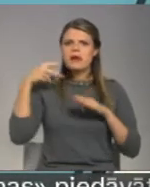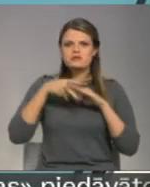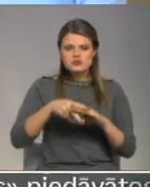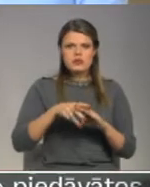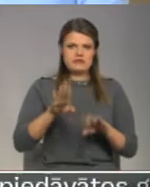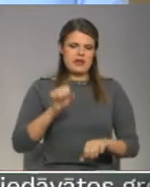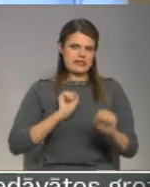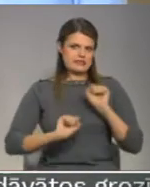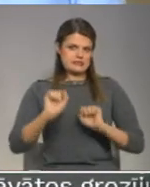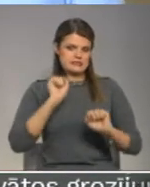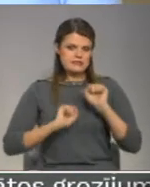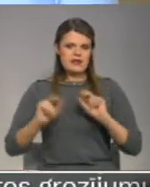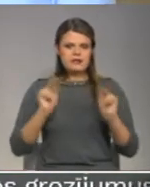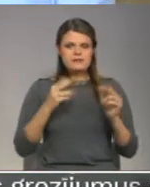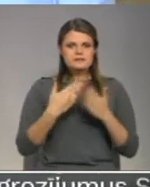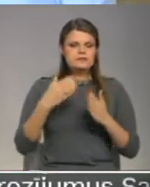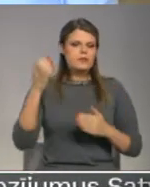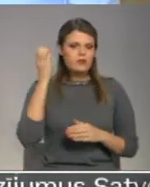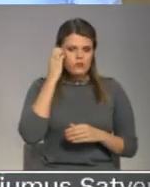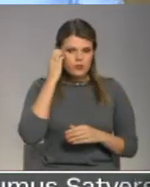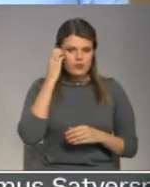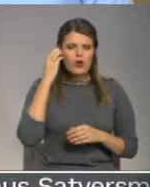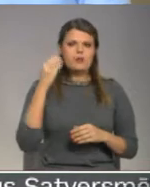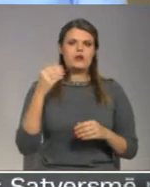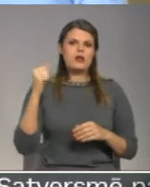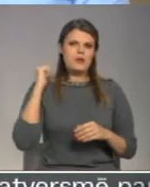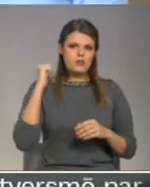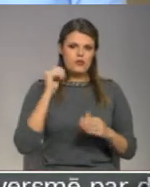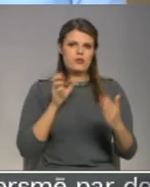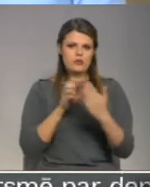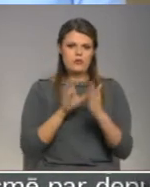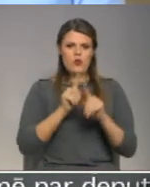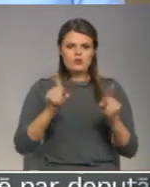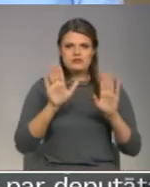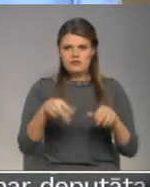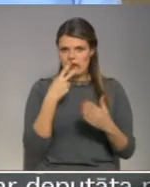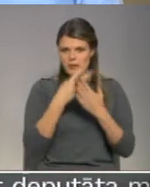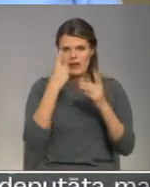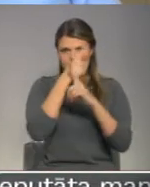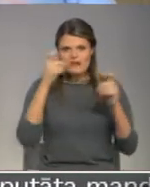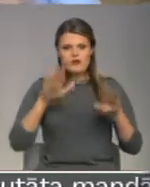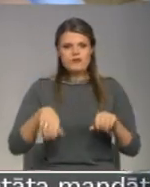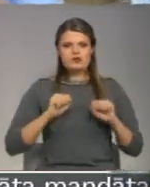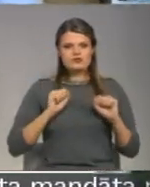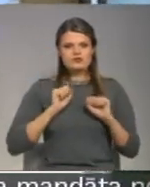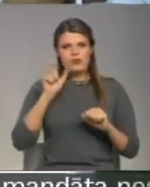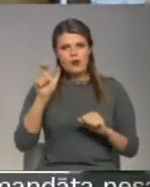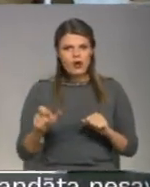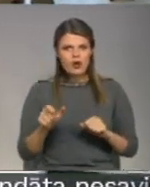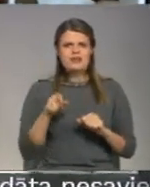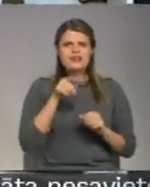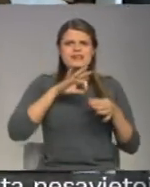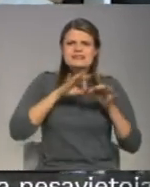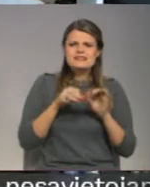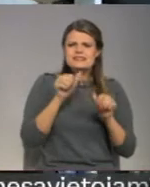gadījumā. Treneris pieturvināt mobilo telefonu sportista mugurē, viņam uzreiz tiek parādīti dati par konkrēto sportistu. Nu, lai tādas